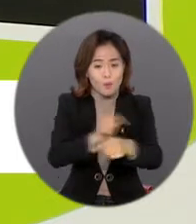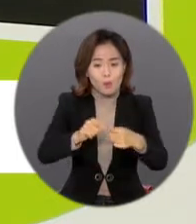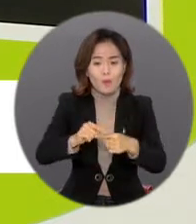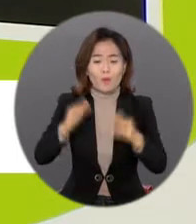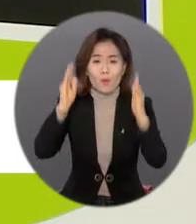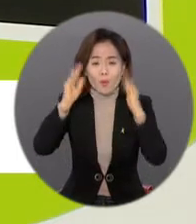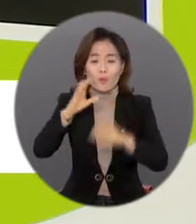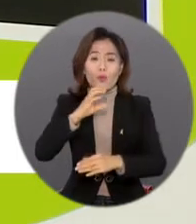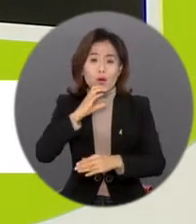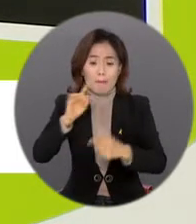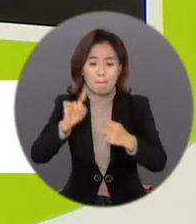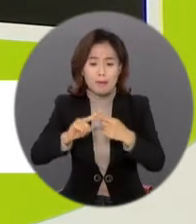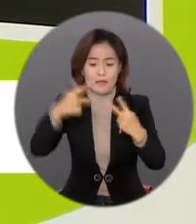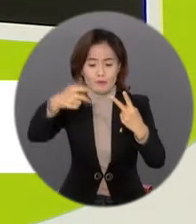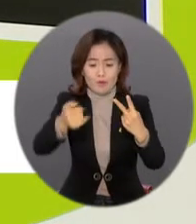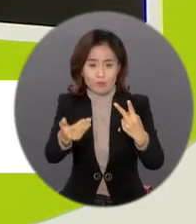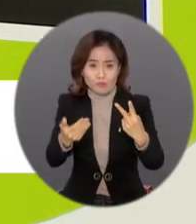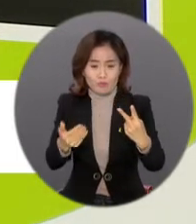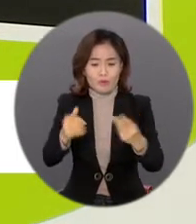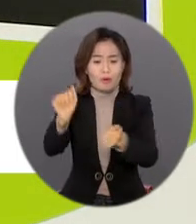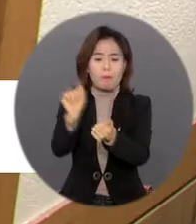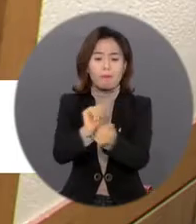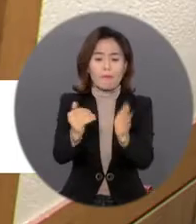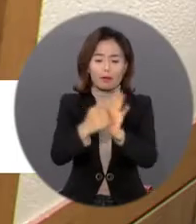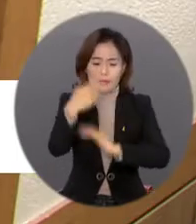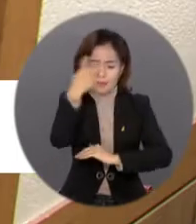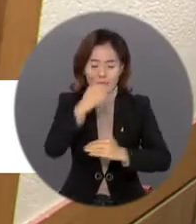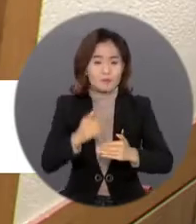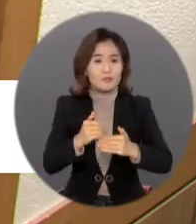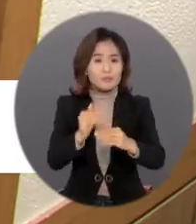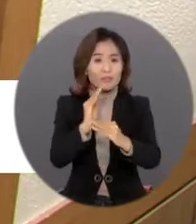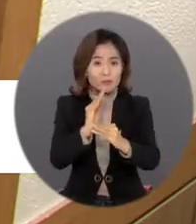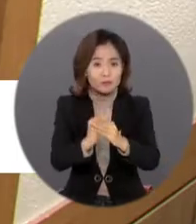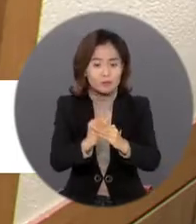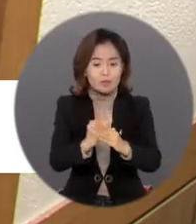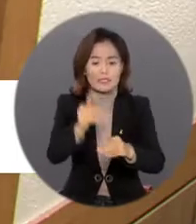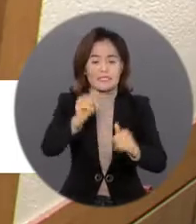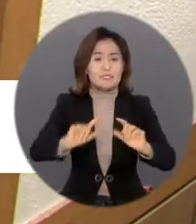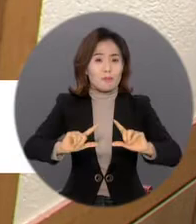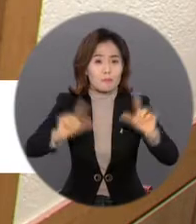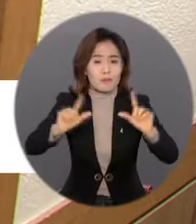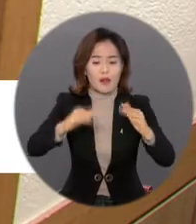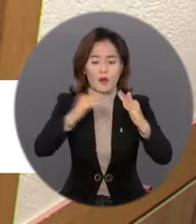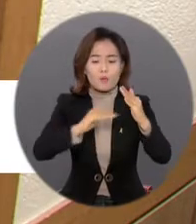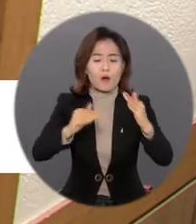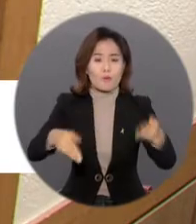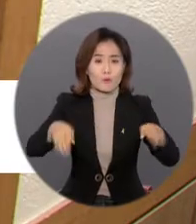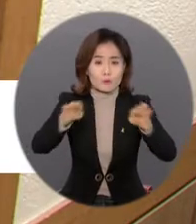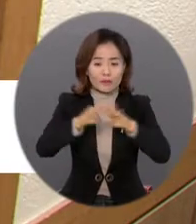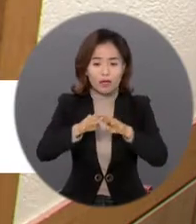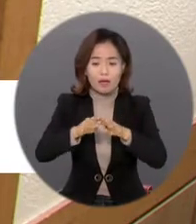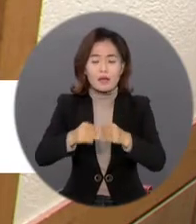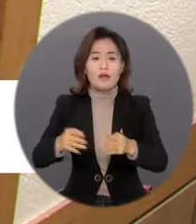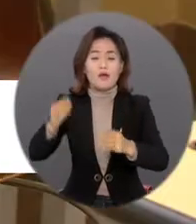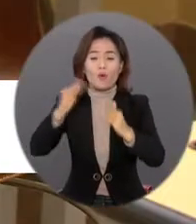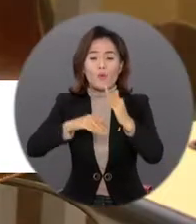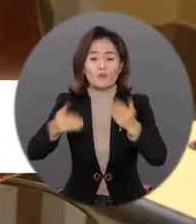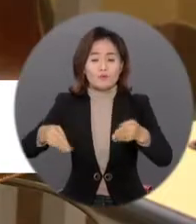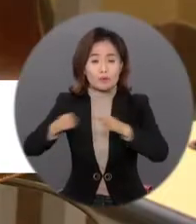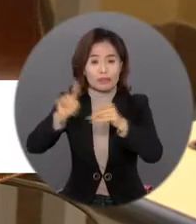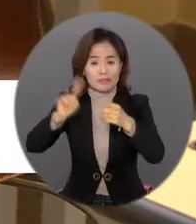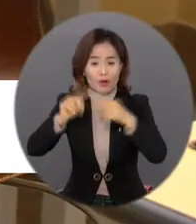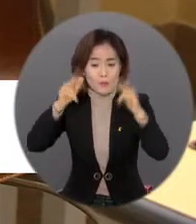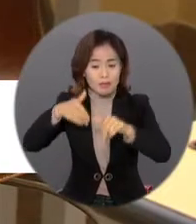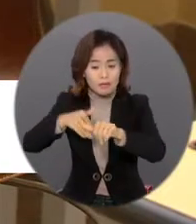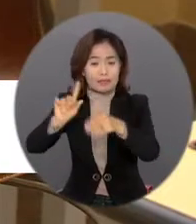카페를 중심으로 2주 전부터 방역 점검을 진행하고 있고 시험 당일 관공서와 출자 출연 기관의 출근